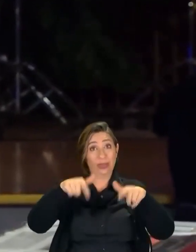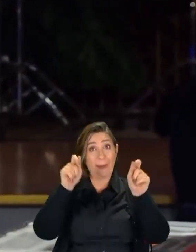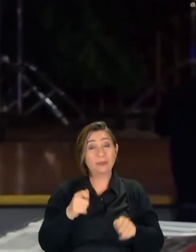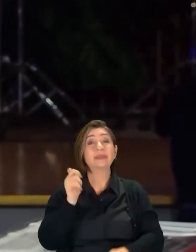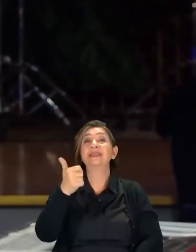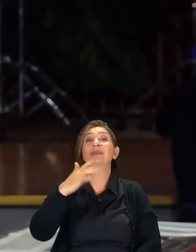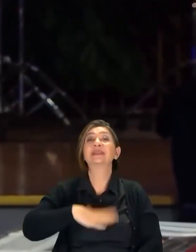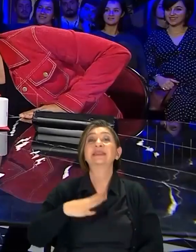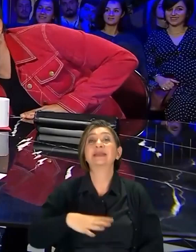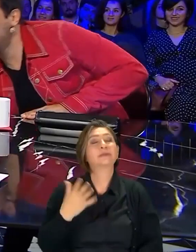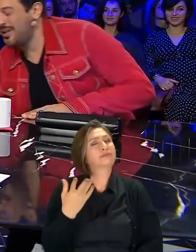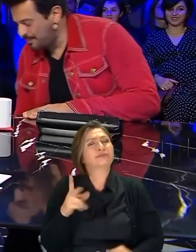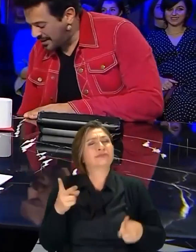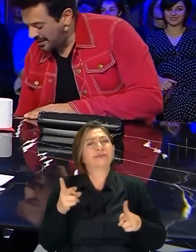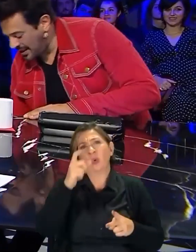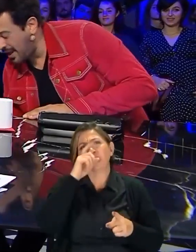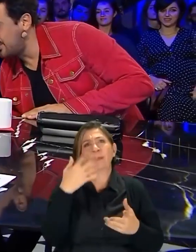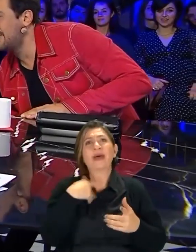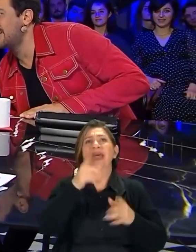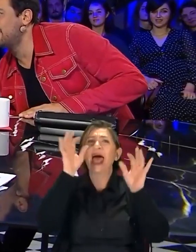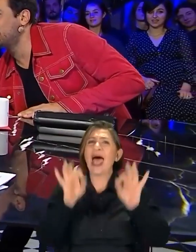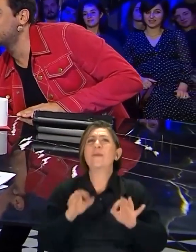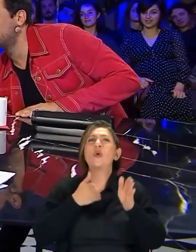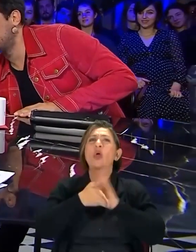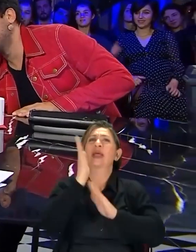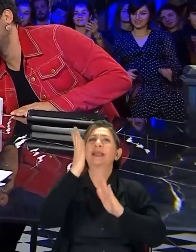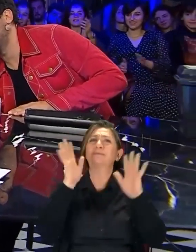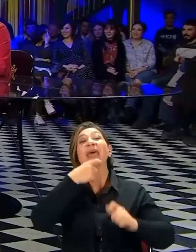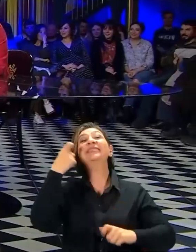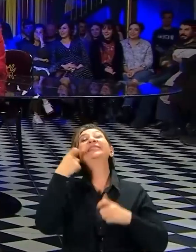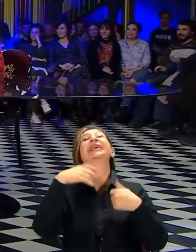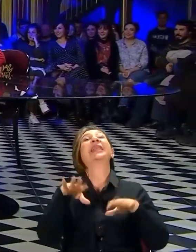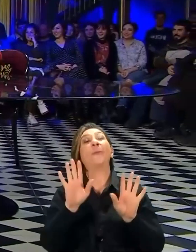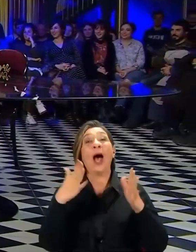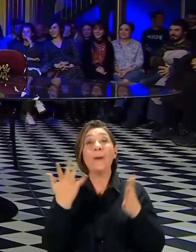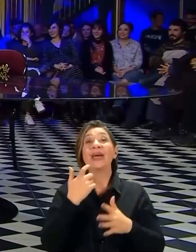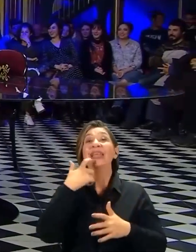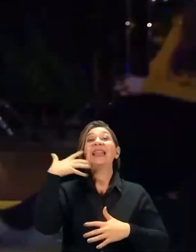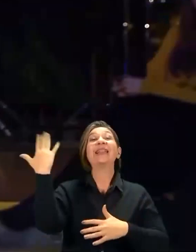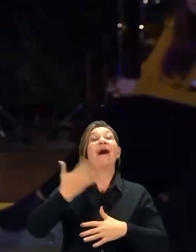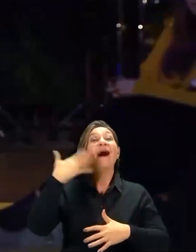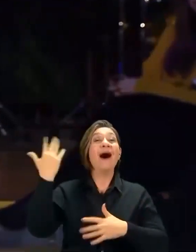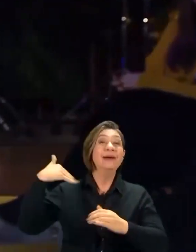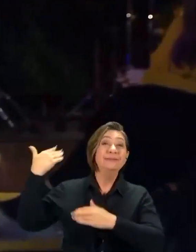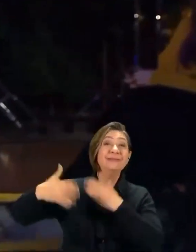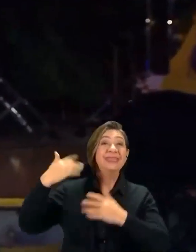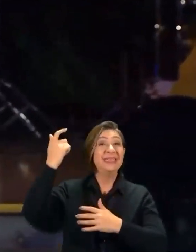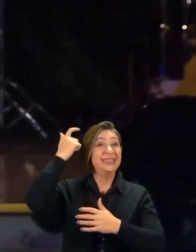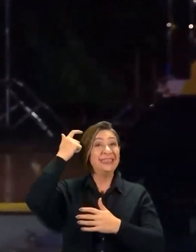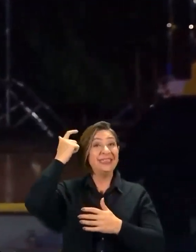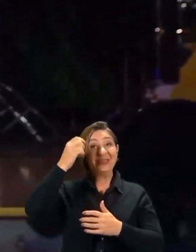zaman istersen Vallahi çok ne zaman istersen hokan ben seninle her yola giderim biliyorsun ama yıllar içerisinde Tabii ki